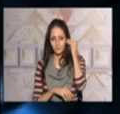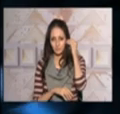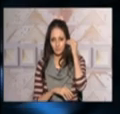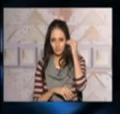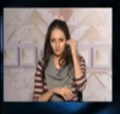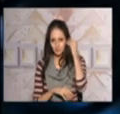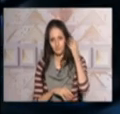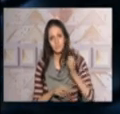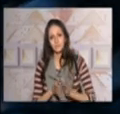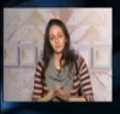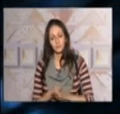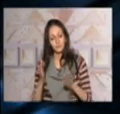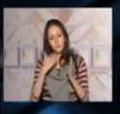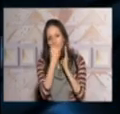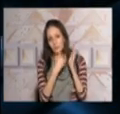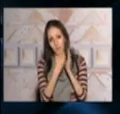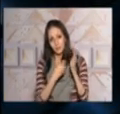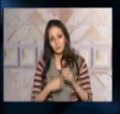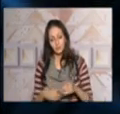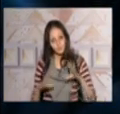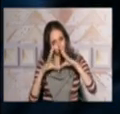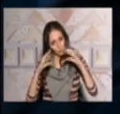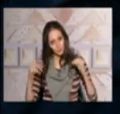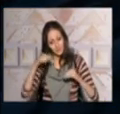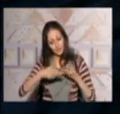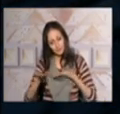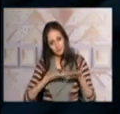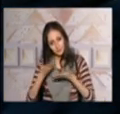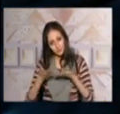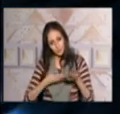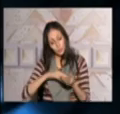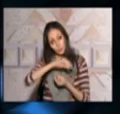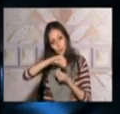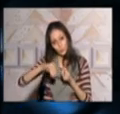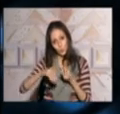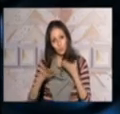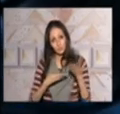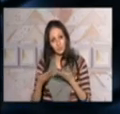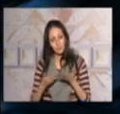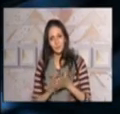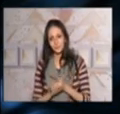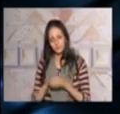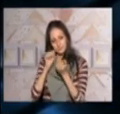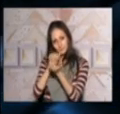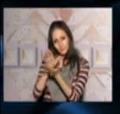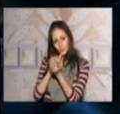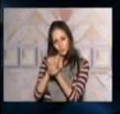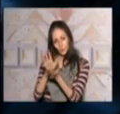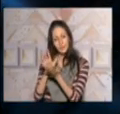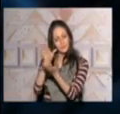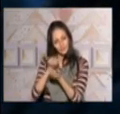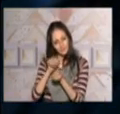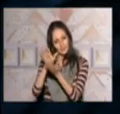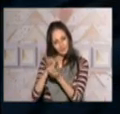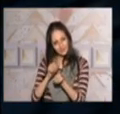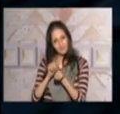الجانب الاقتصادي ايضا رومانيا كانت سوق طيبه جدا لمنتجاتنا، واتفقنا وقت من الاوقات ان